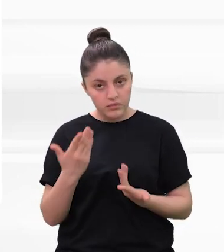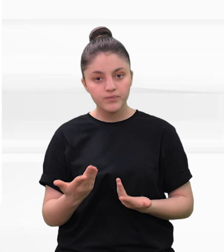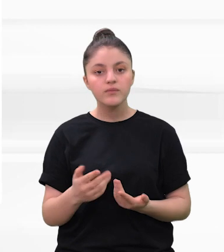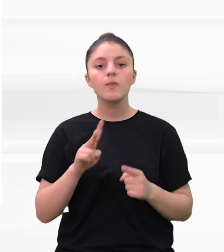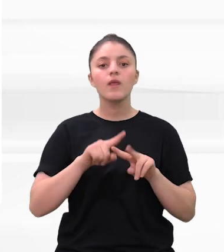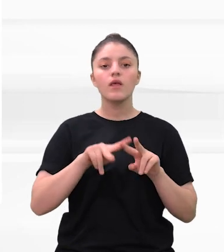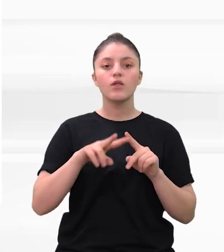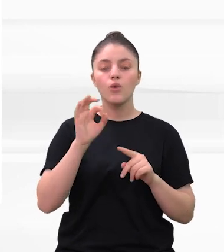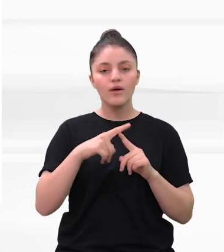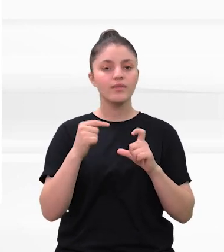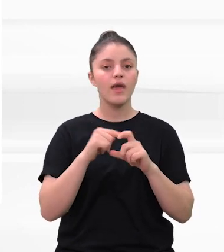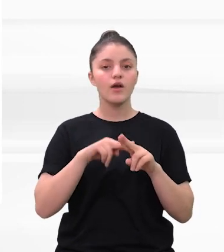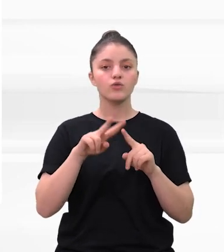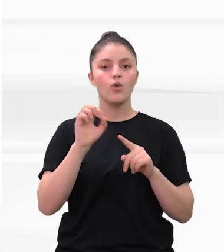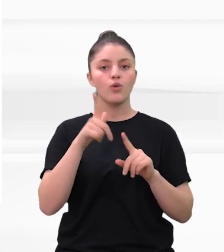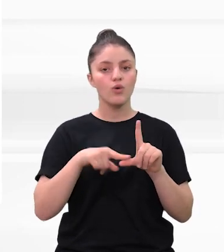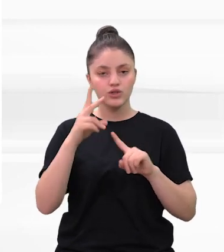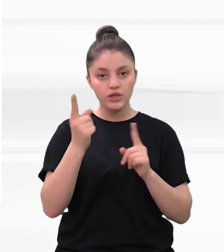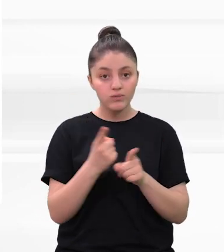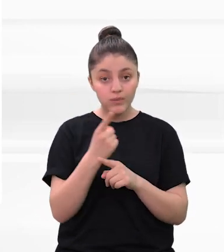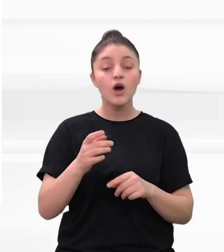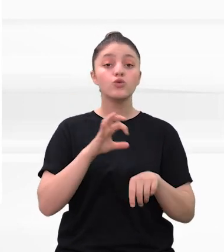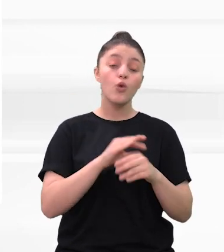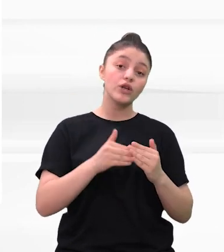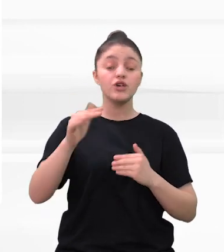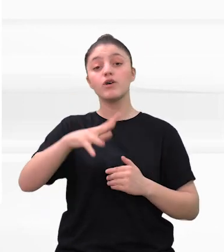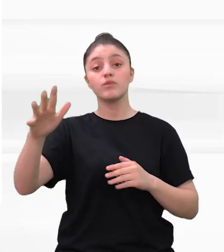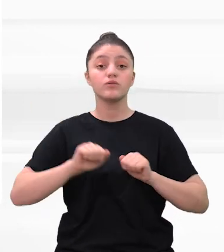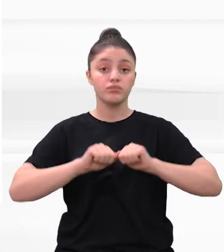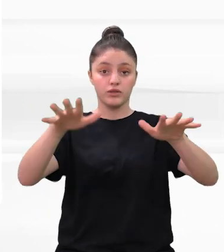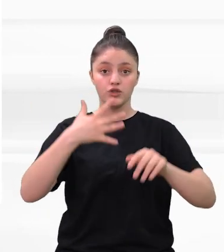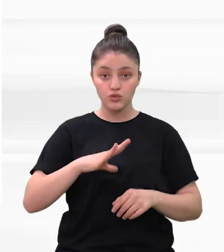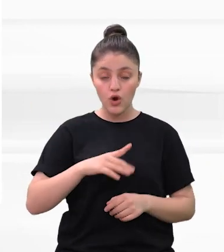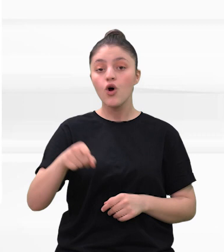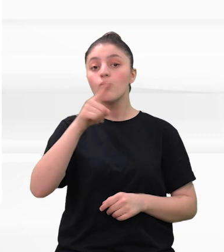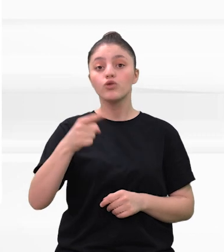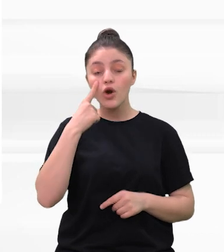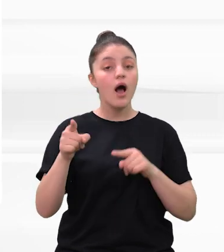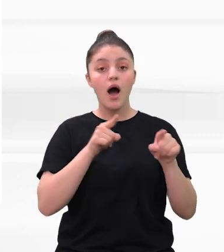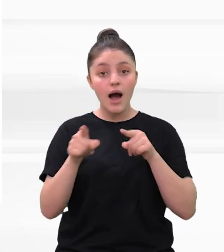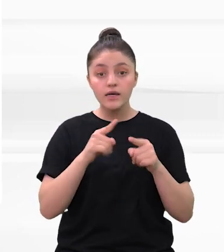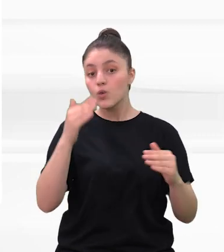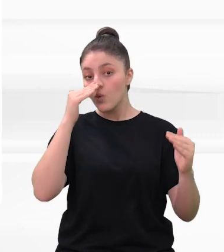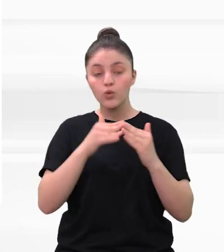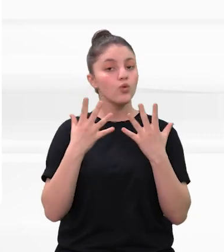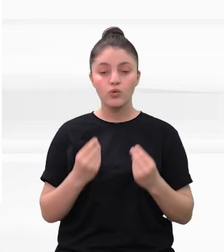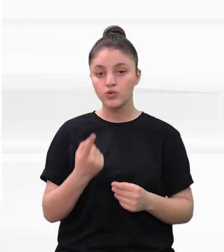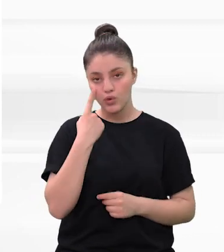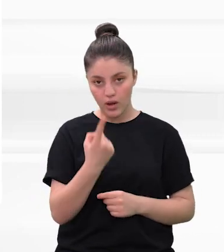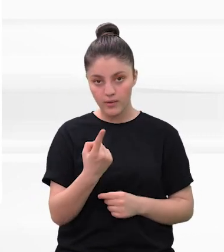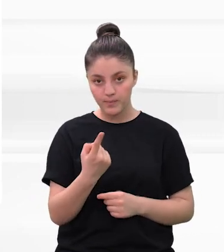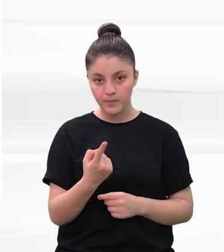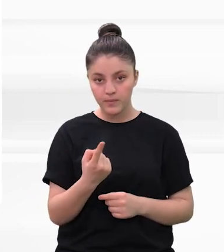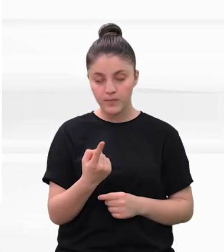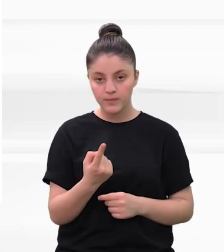nanoteknoloji uygulamaları Tıp dışında kalanlar da da peygamber olmasını sağlama beklentilerinden hangileri evrak olarak gerçekleştiği söylenebilir